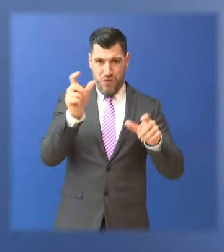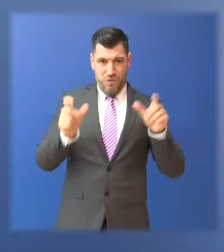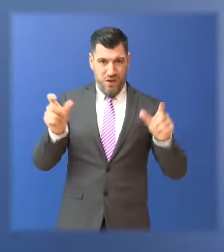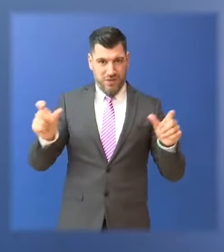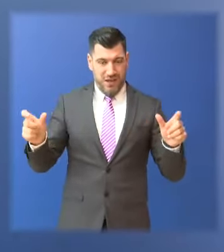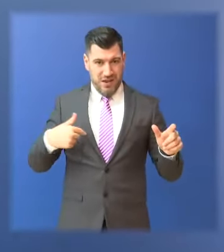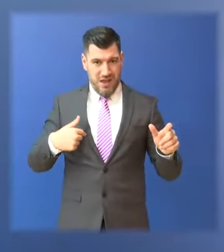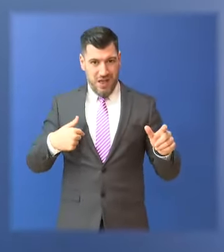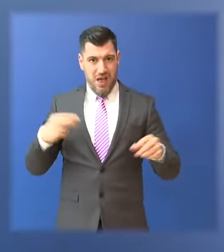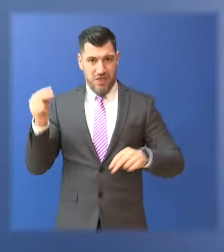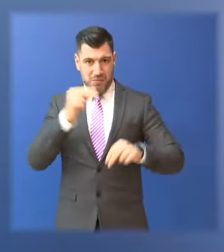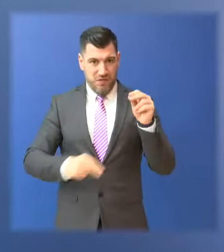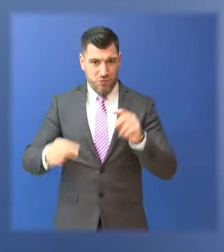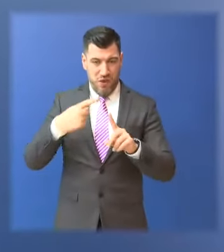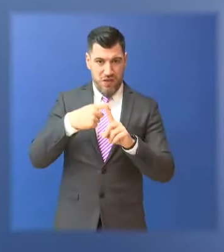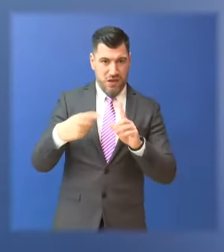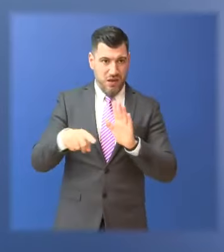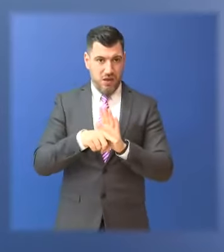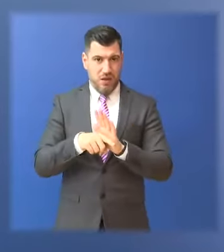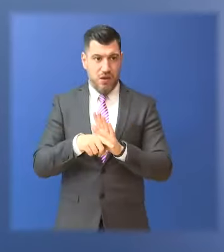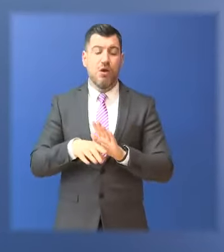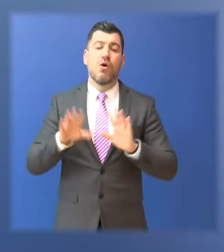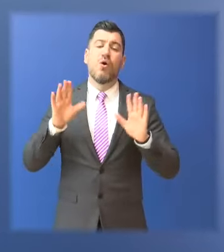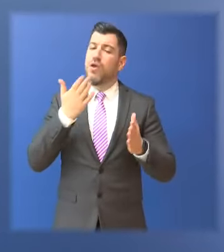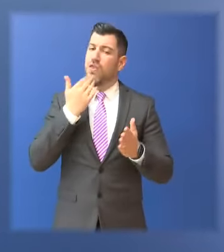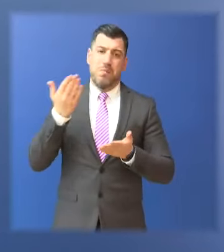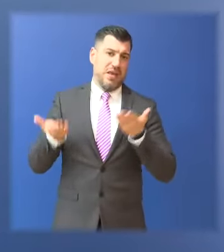μπαίνει αυτή η συζήτηση. Δεν υπάρχει ζύγι.